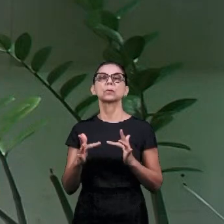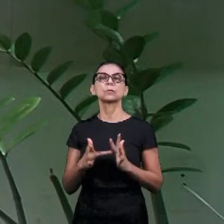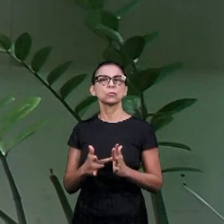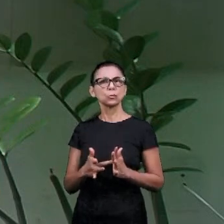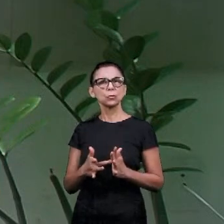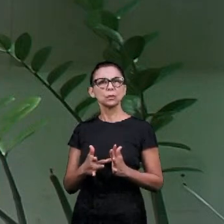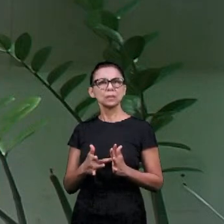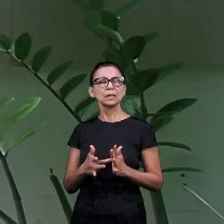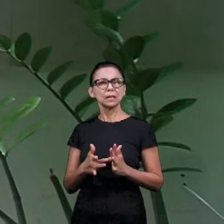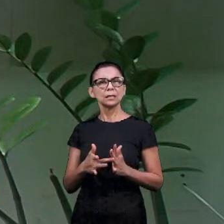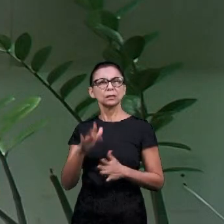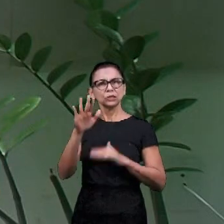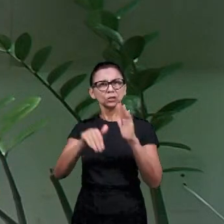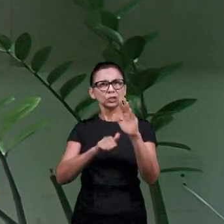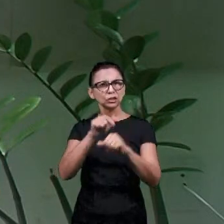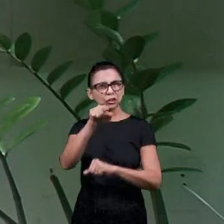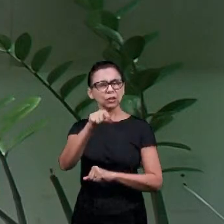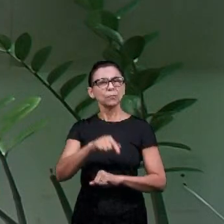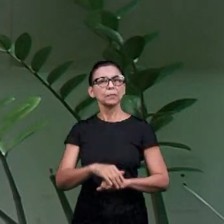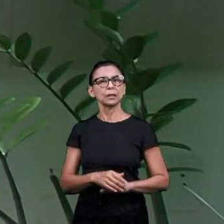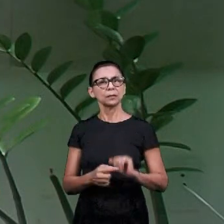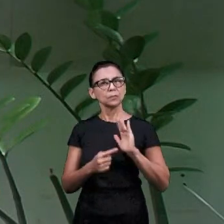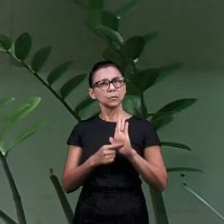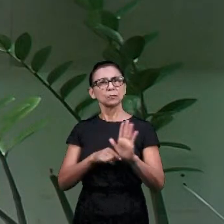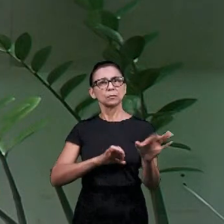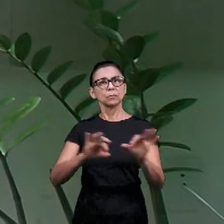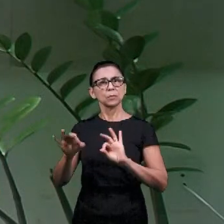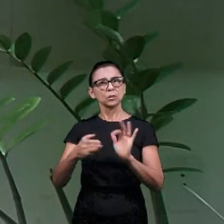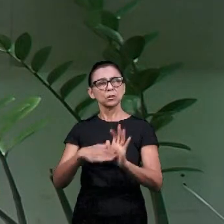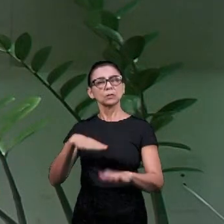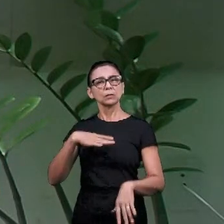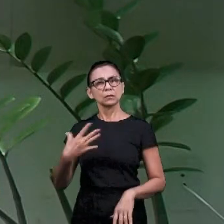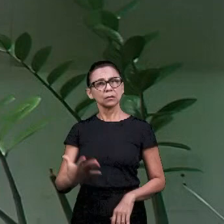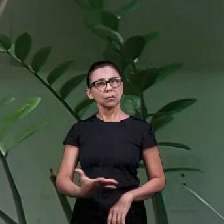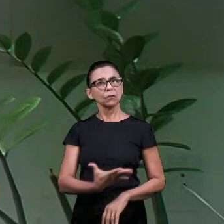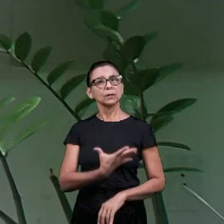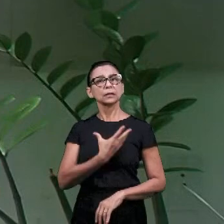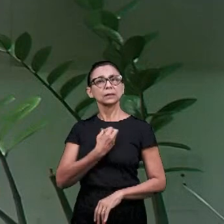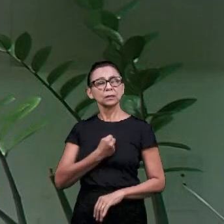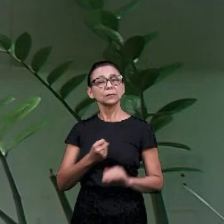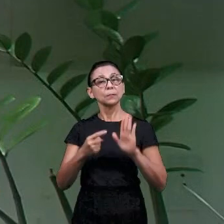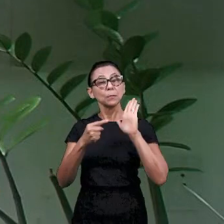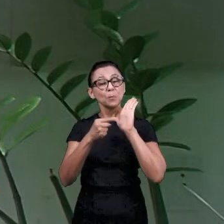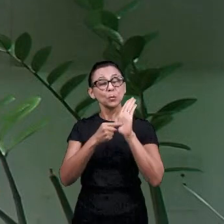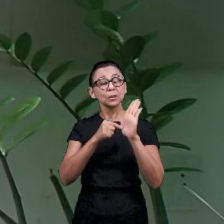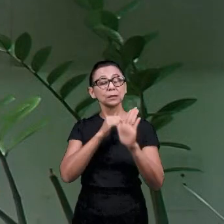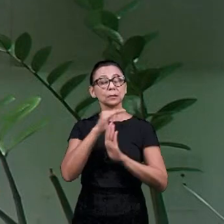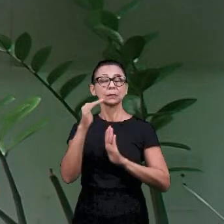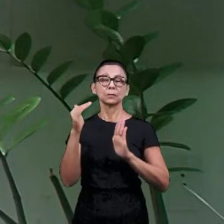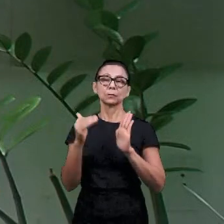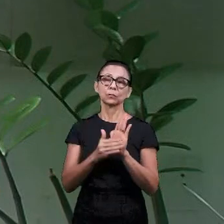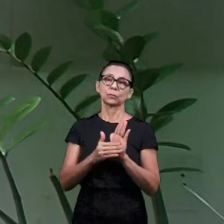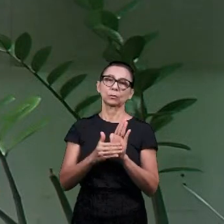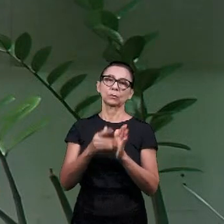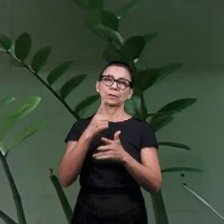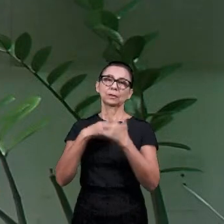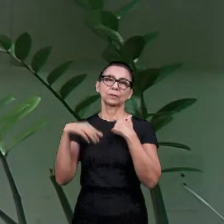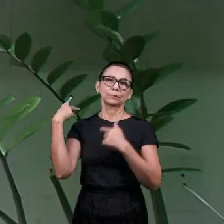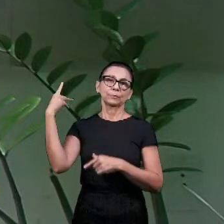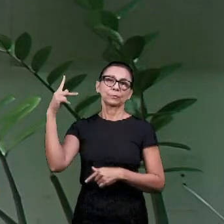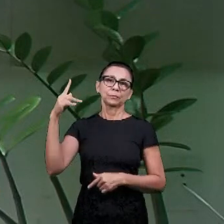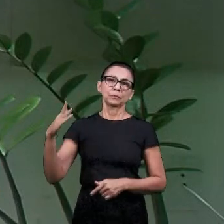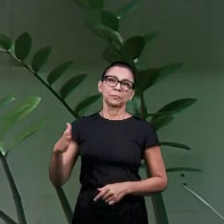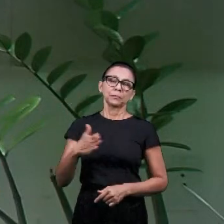que l'Église va partir. Et lui, il veut se révéler, il veut révéler tout son projet et tout son objectif. Dans la